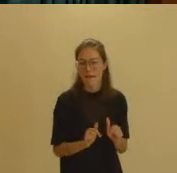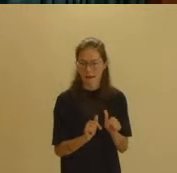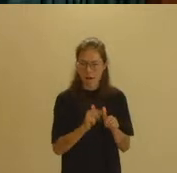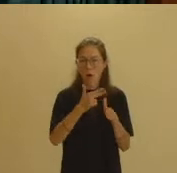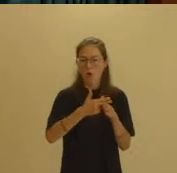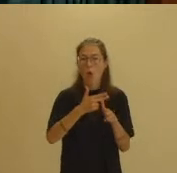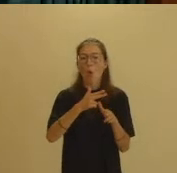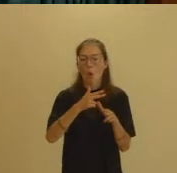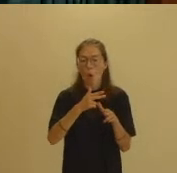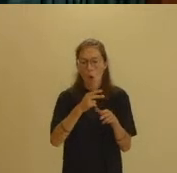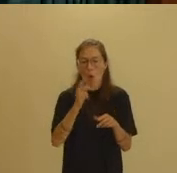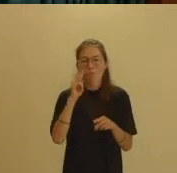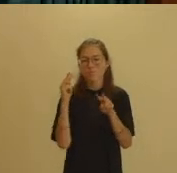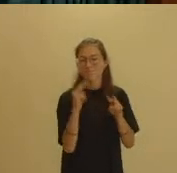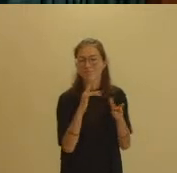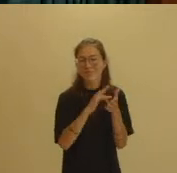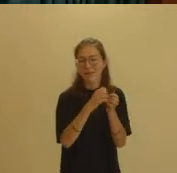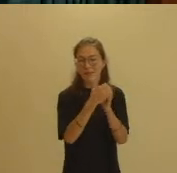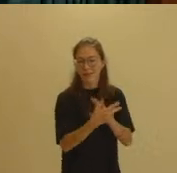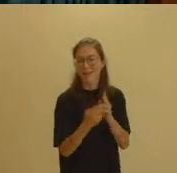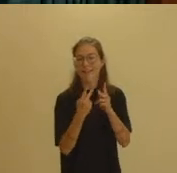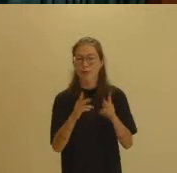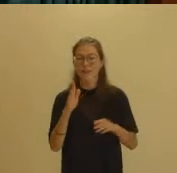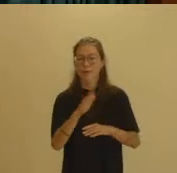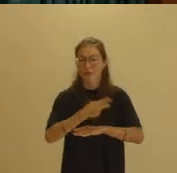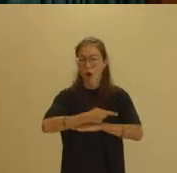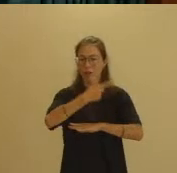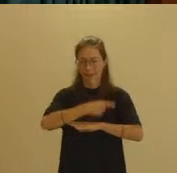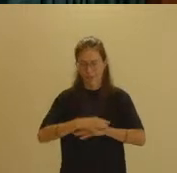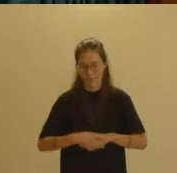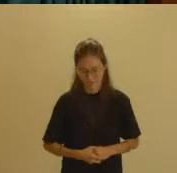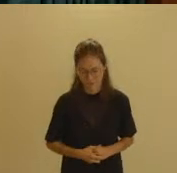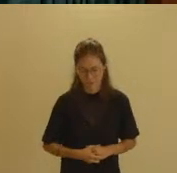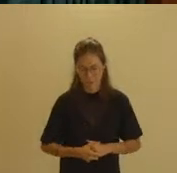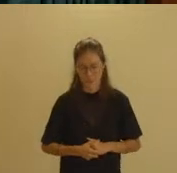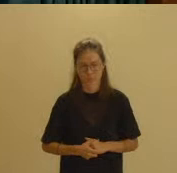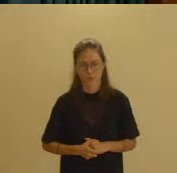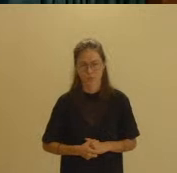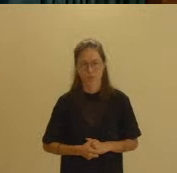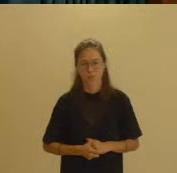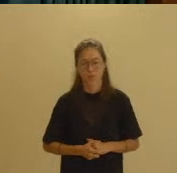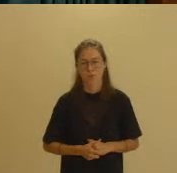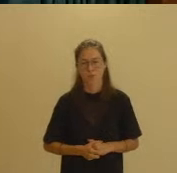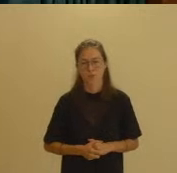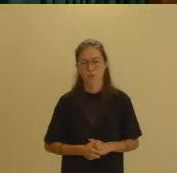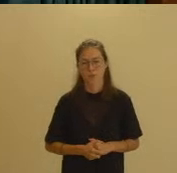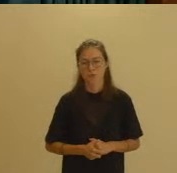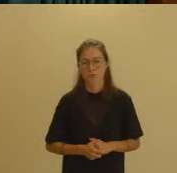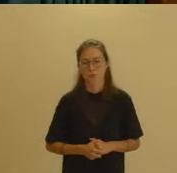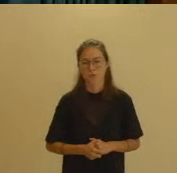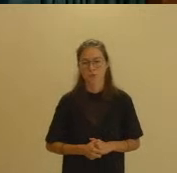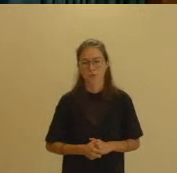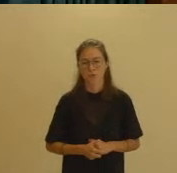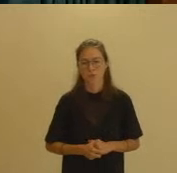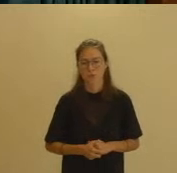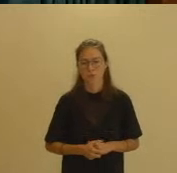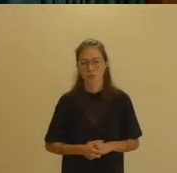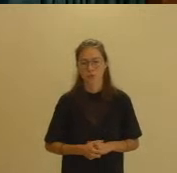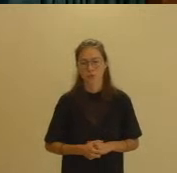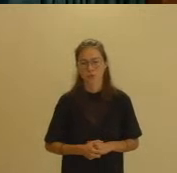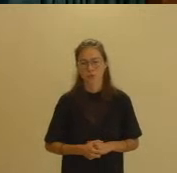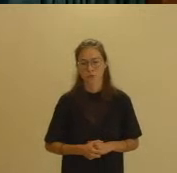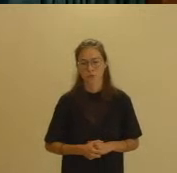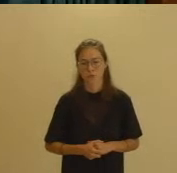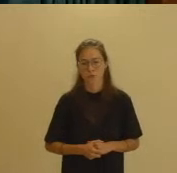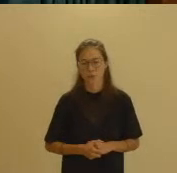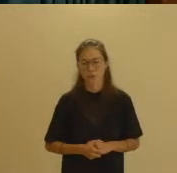à Monsieur le maire, Madame Labo, à Madame César, Monsieur Roman, à Madame Roman, à Madame